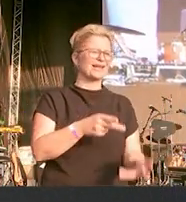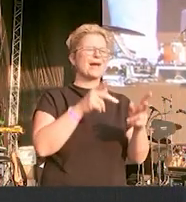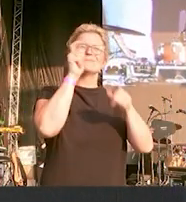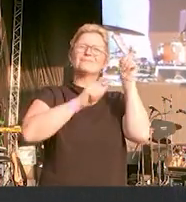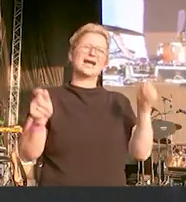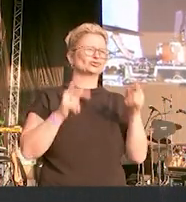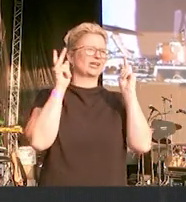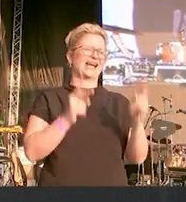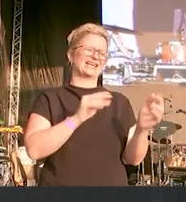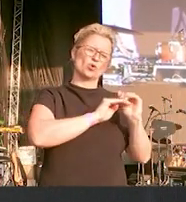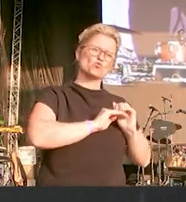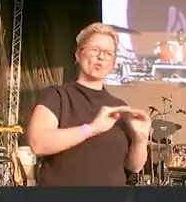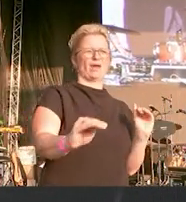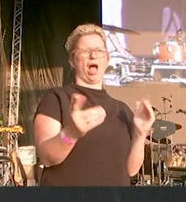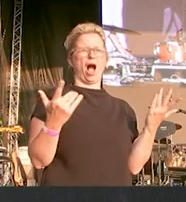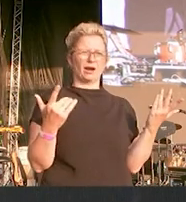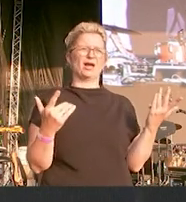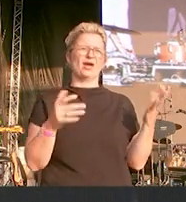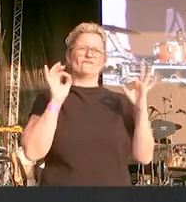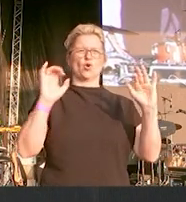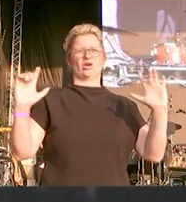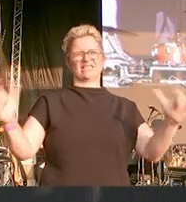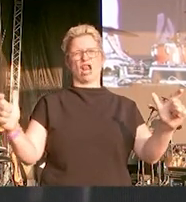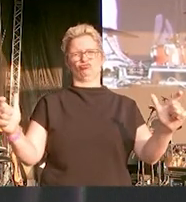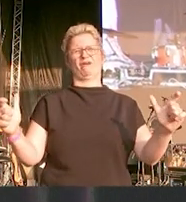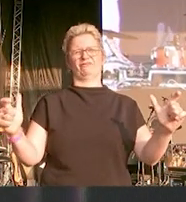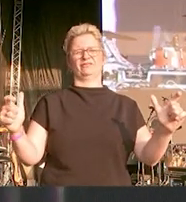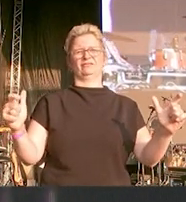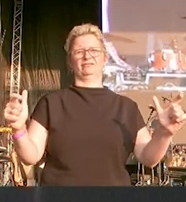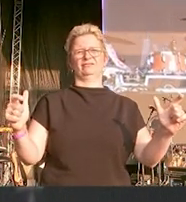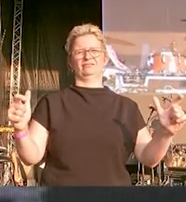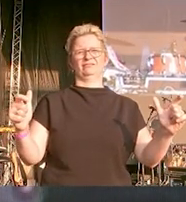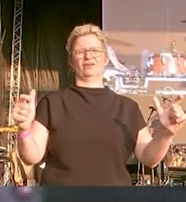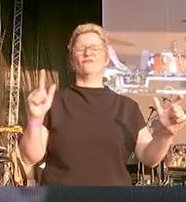unsere Gesellschaft von morgen sind und bleiben.